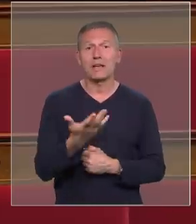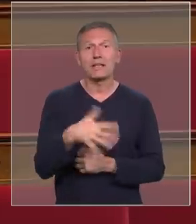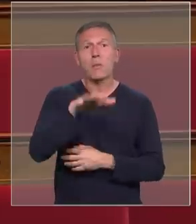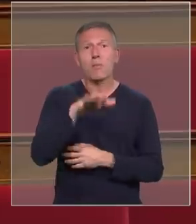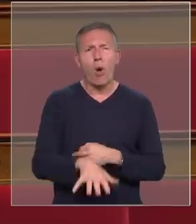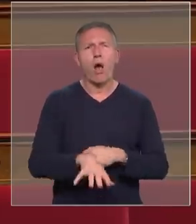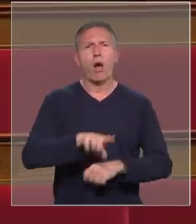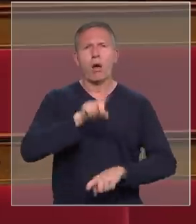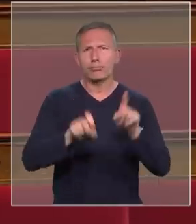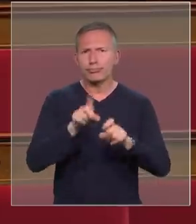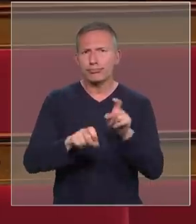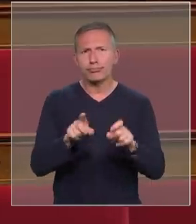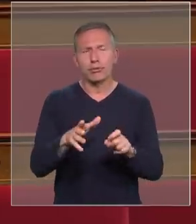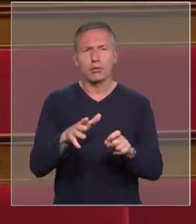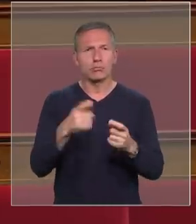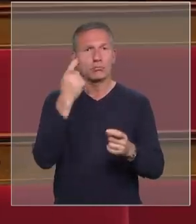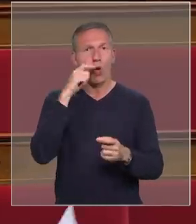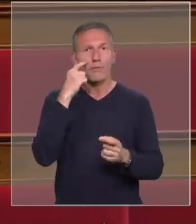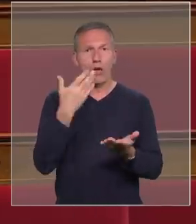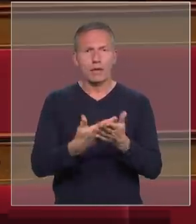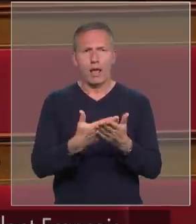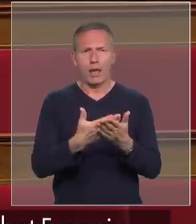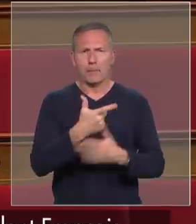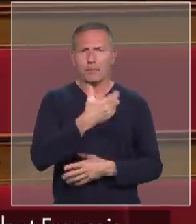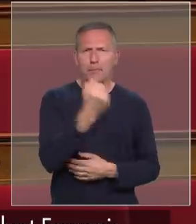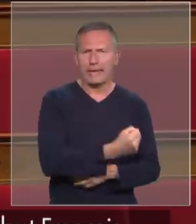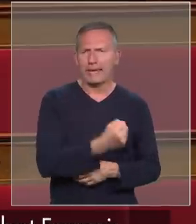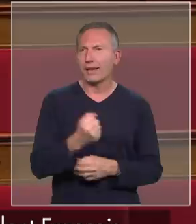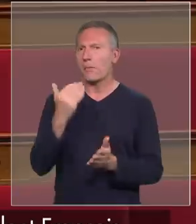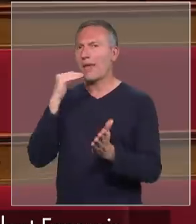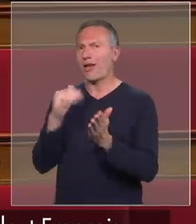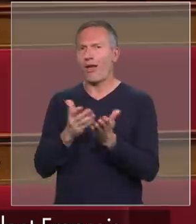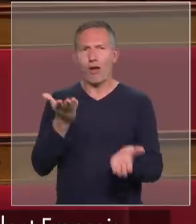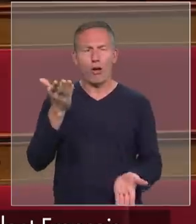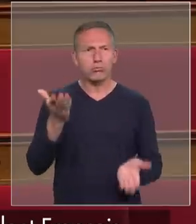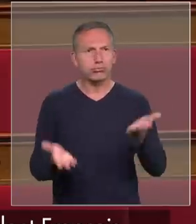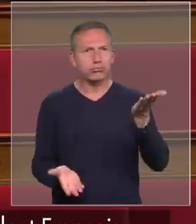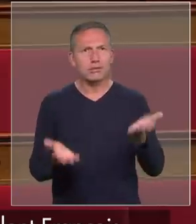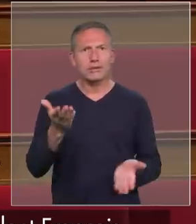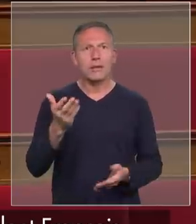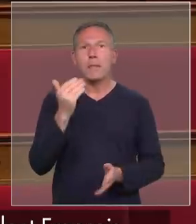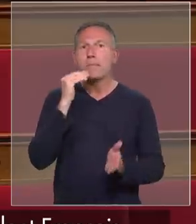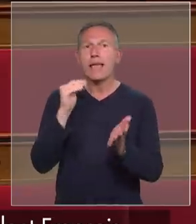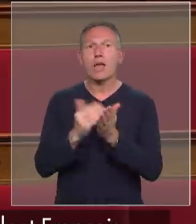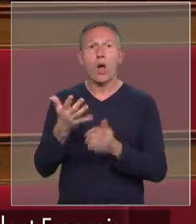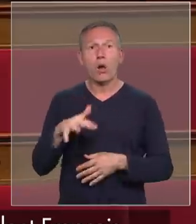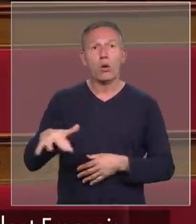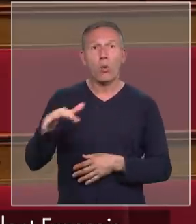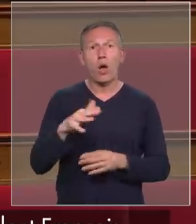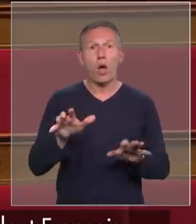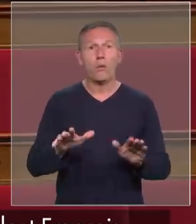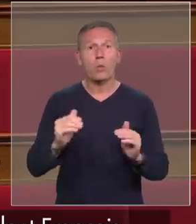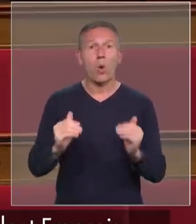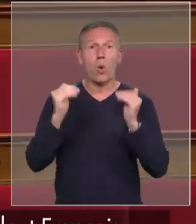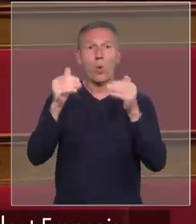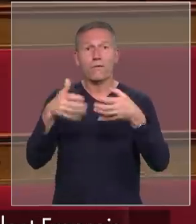d'audition, nous avons assisté, chers collègues, au meilleur comme au pire. Le meilleur, ce furent nos hauts fonctionnaires, les